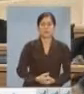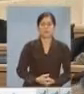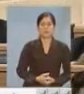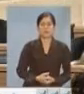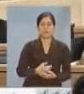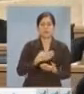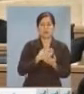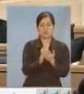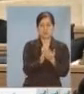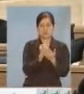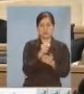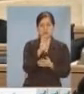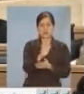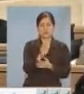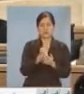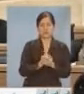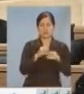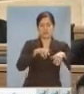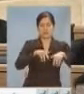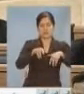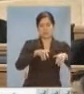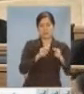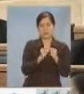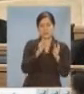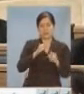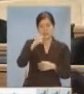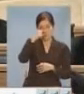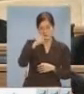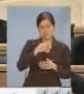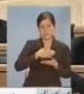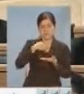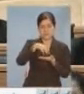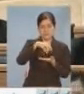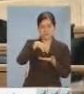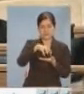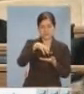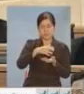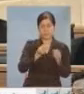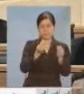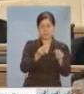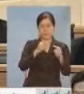ผู้แทนราษฎรถึงจำเป็นจะต้องมาถ่ายทอดเพื่อให้ท่านประธาน